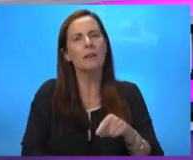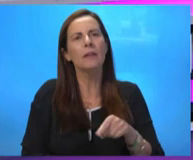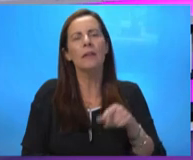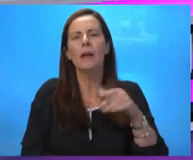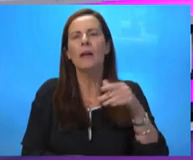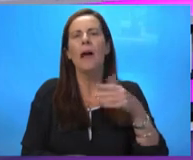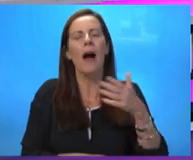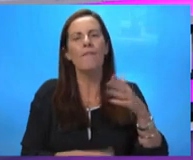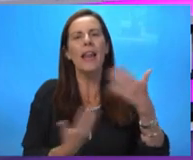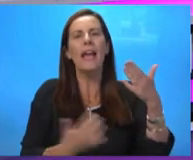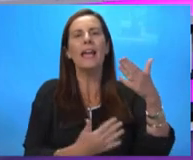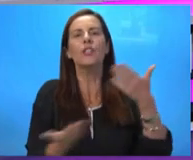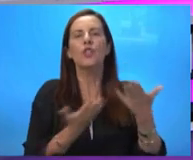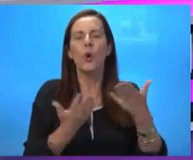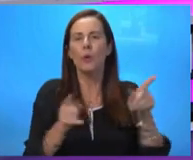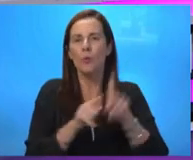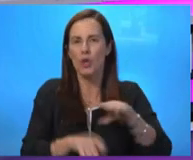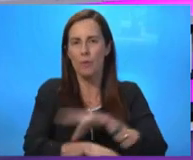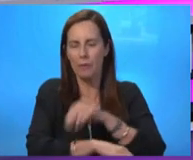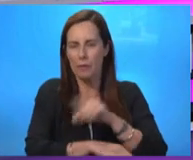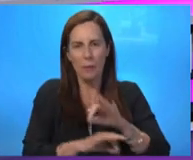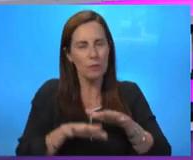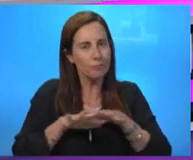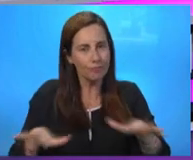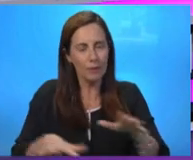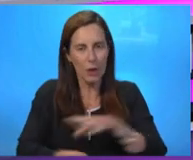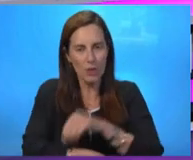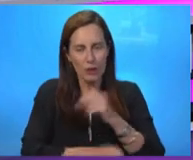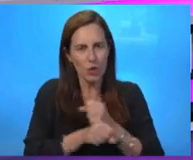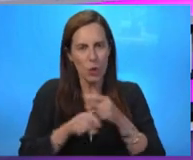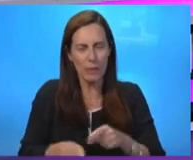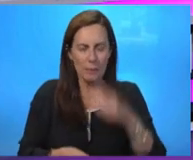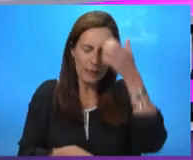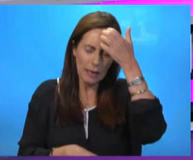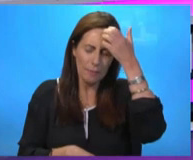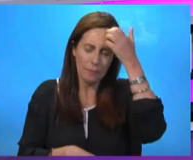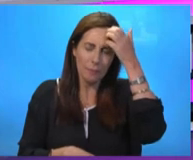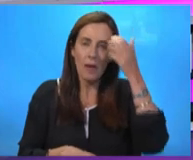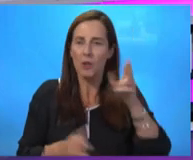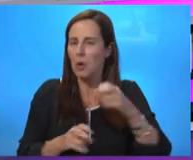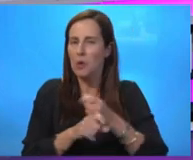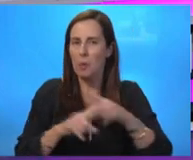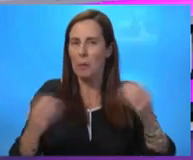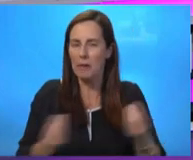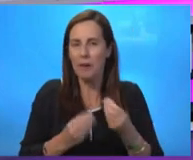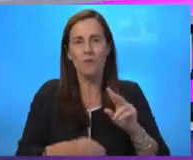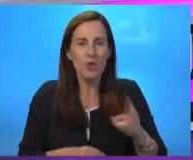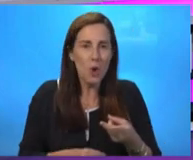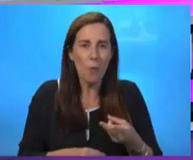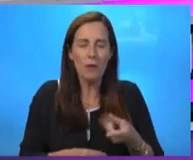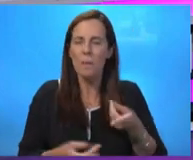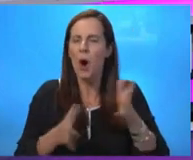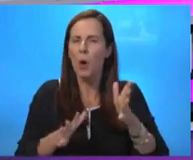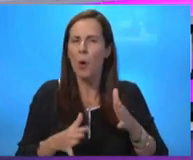מגוון השירותים כמו שמציעים בשוודיה. זה ממש נהיה להיט היסטרי שם שעושים את זה. אתה יכול לעשות כל מיני דברים עם זה, ושוב, הם מאוד